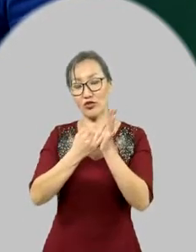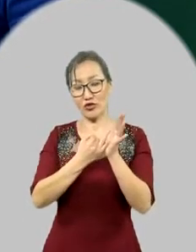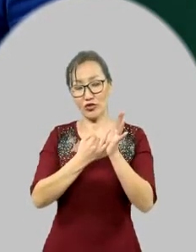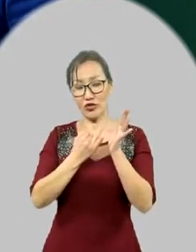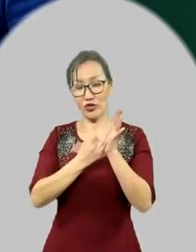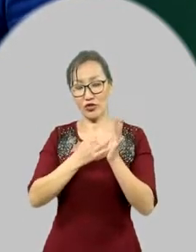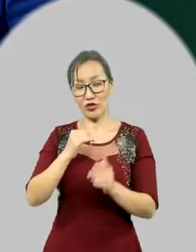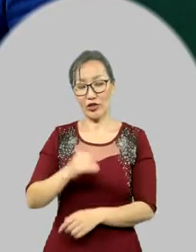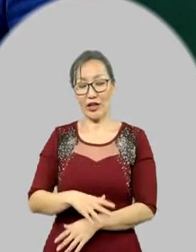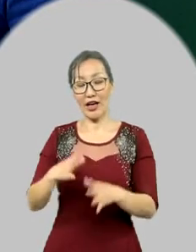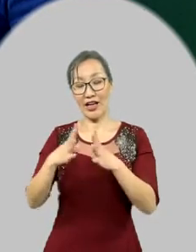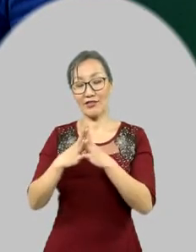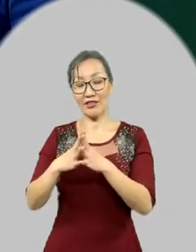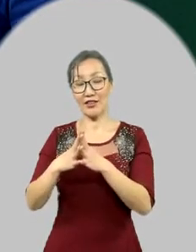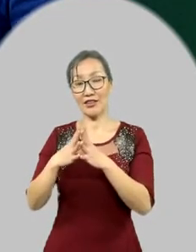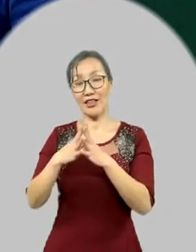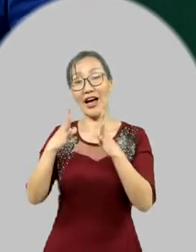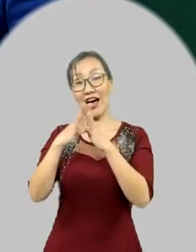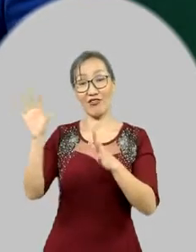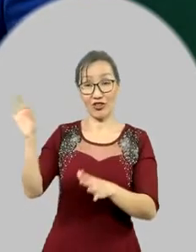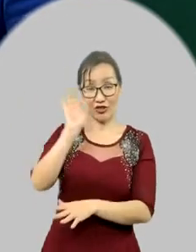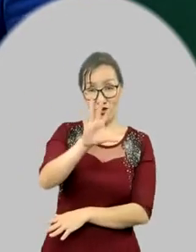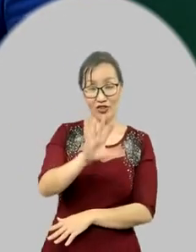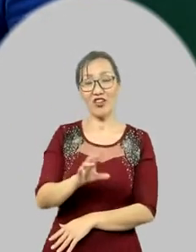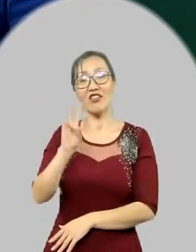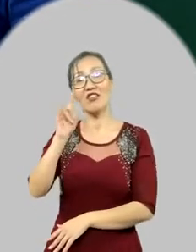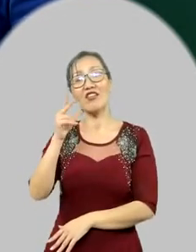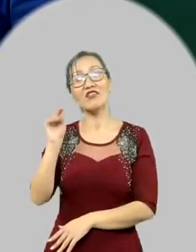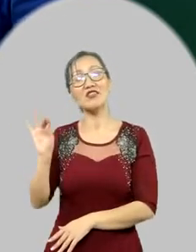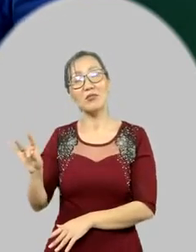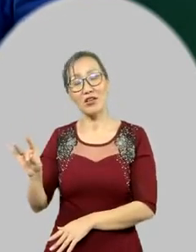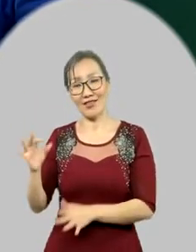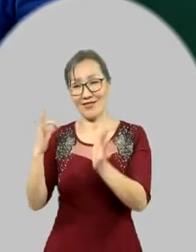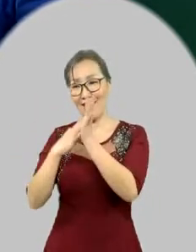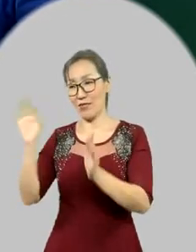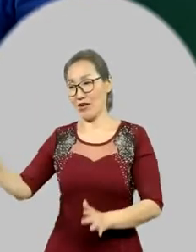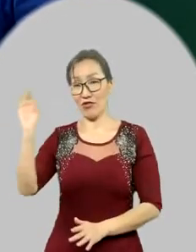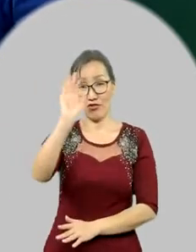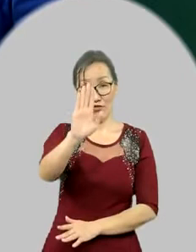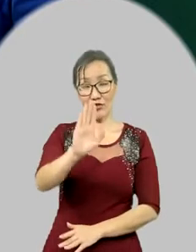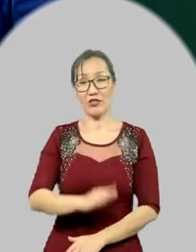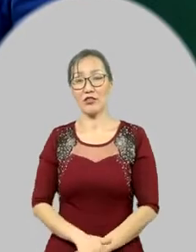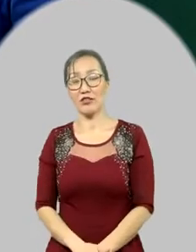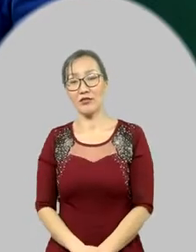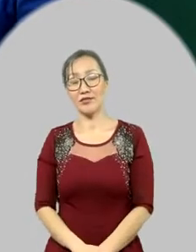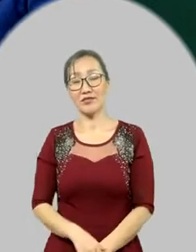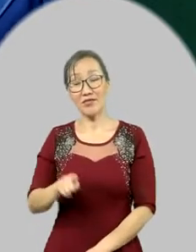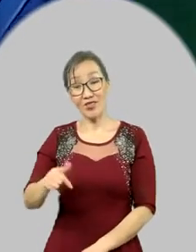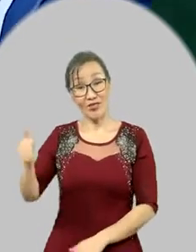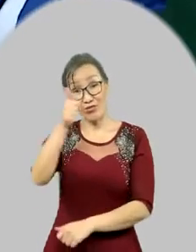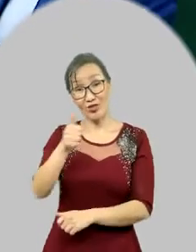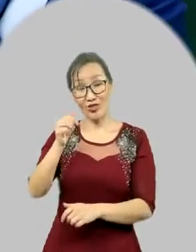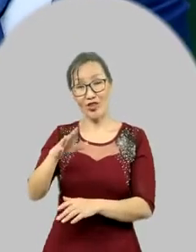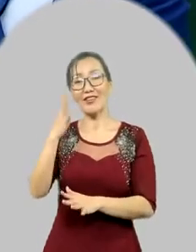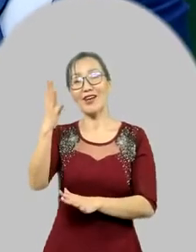сонглоо. 10-аас 10-ыг сонглоо. 1-жээс 8-ыг сонглоо. Энд бүтсэн тоонууд маань